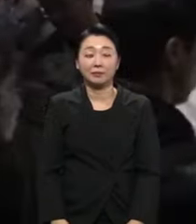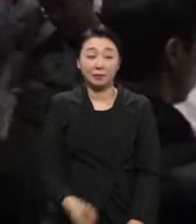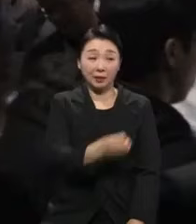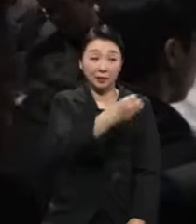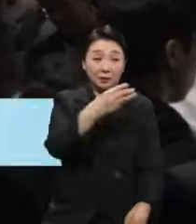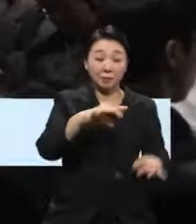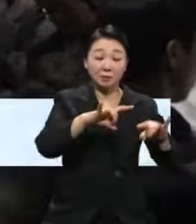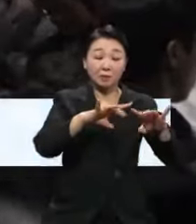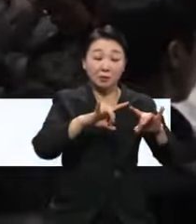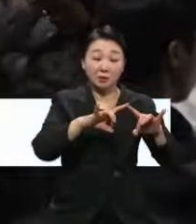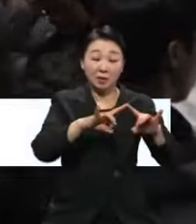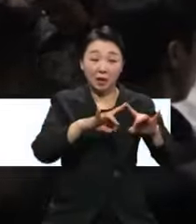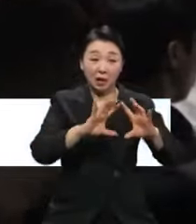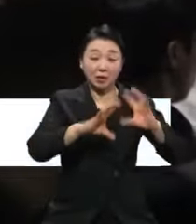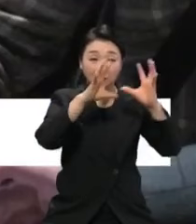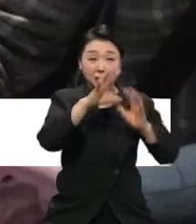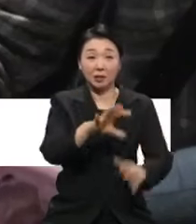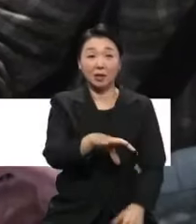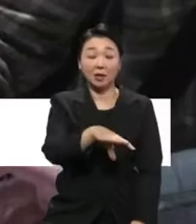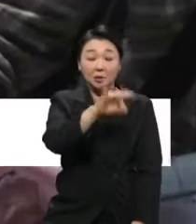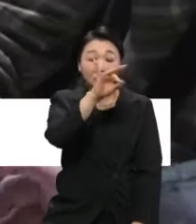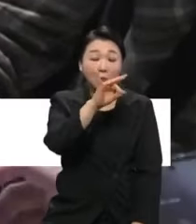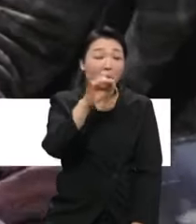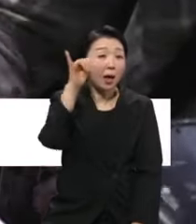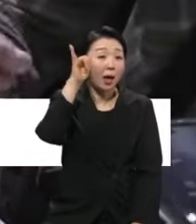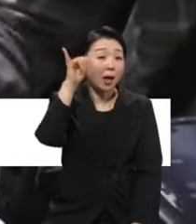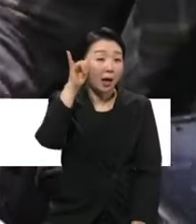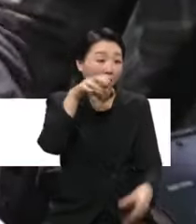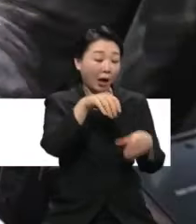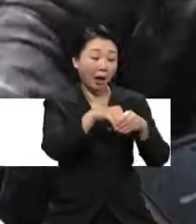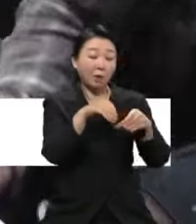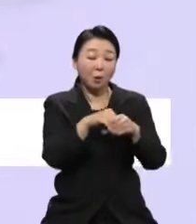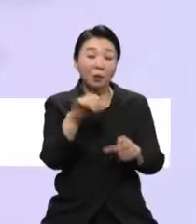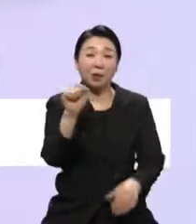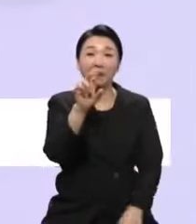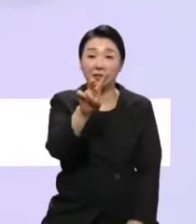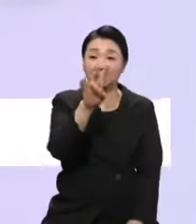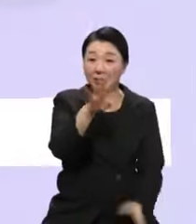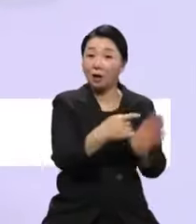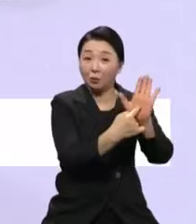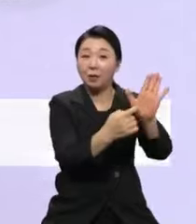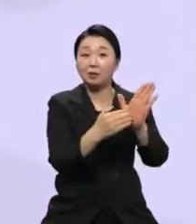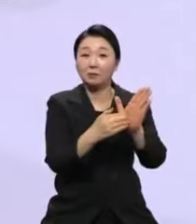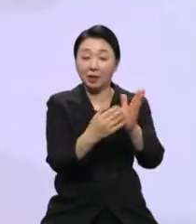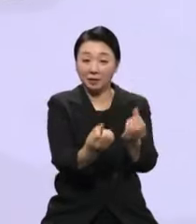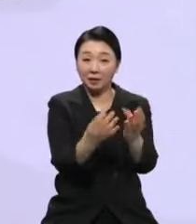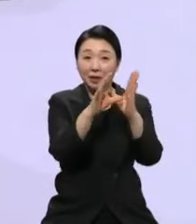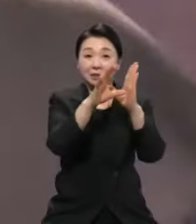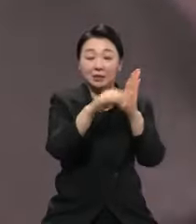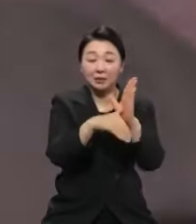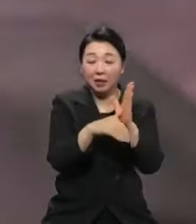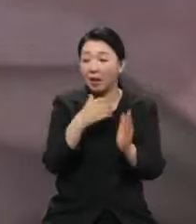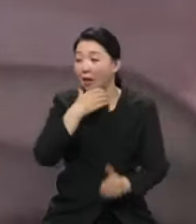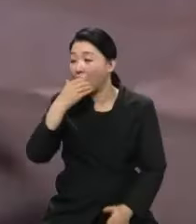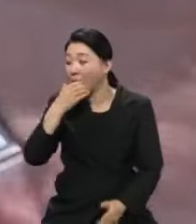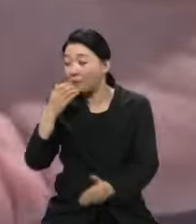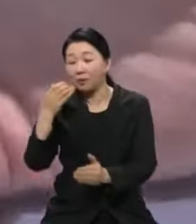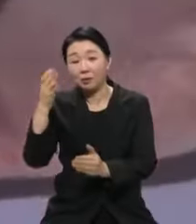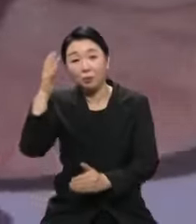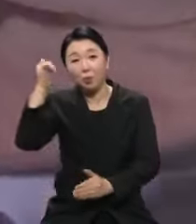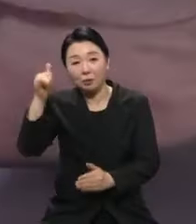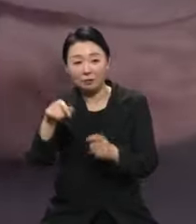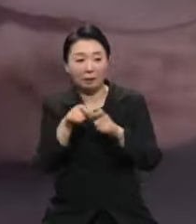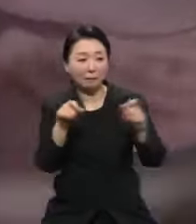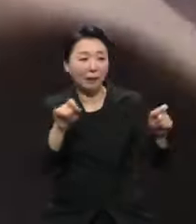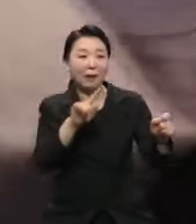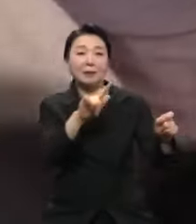삼성전자가 세계 최초 AI 내장형 갤럭시 S24를 공개했습니다. 이 행사는 애플 본사에서 차로 10여 분